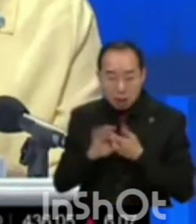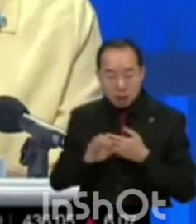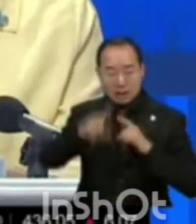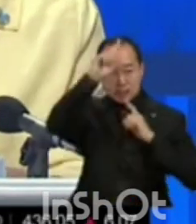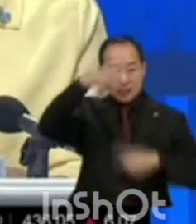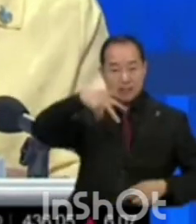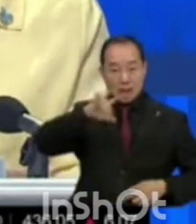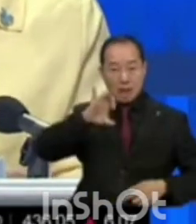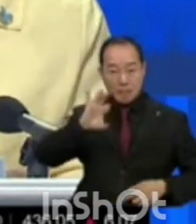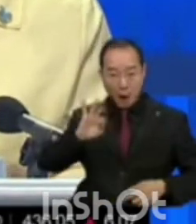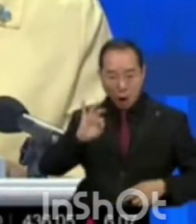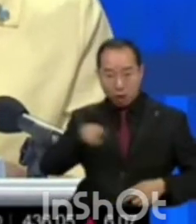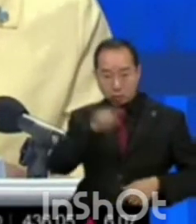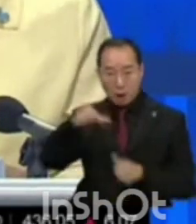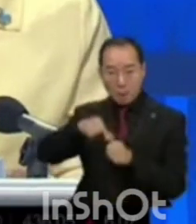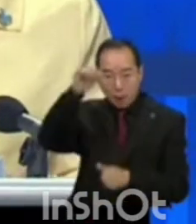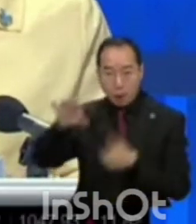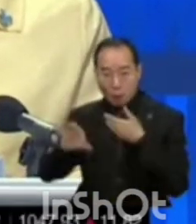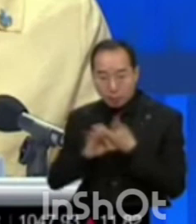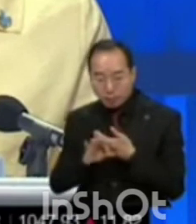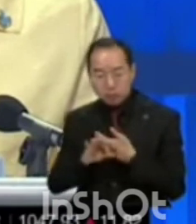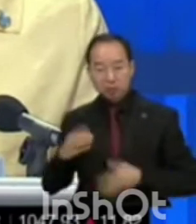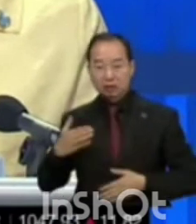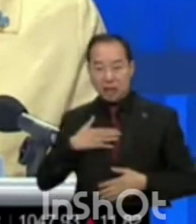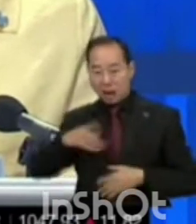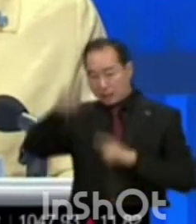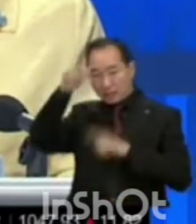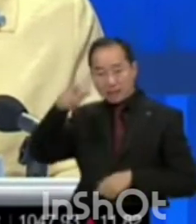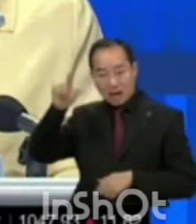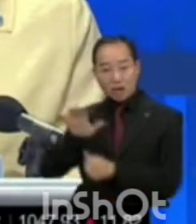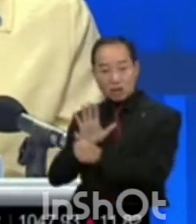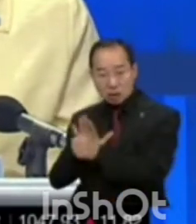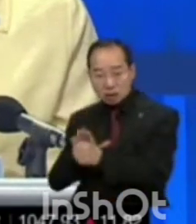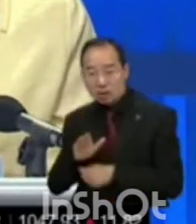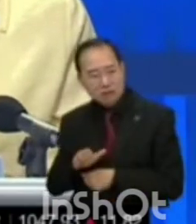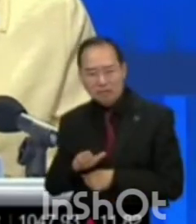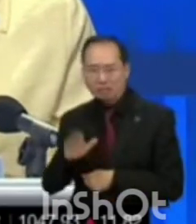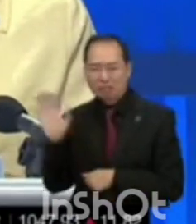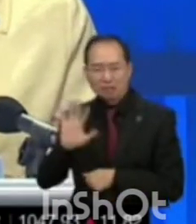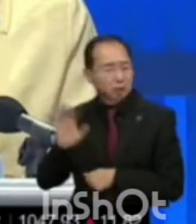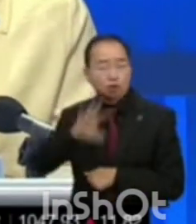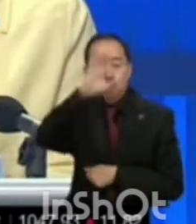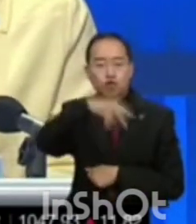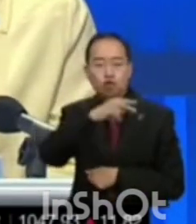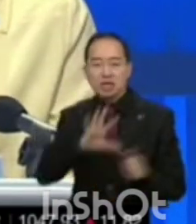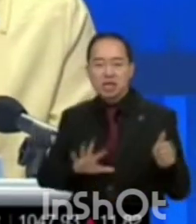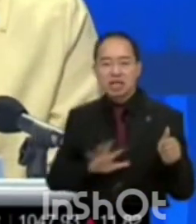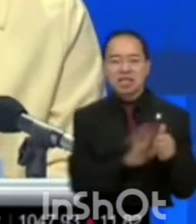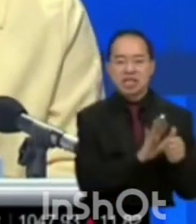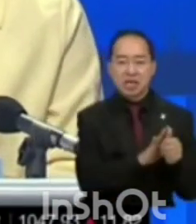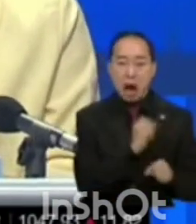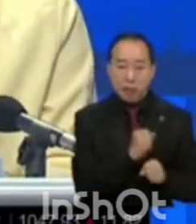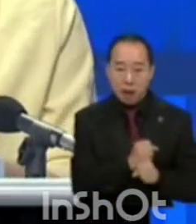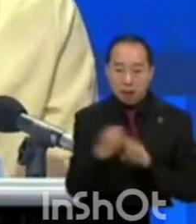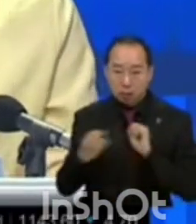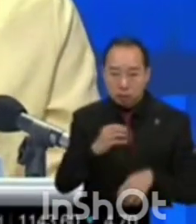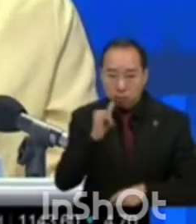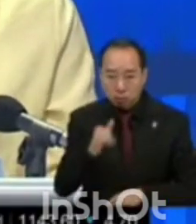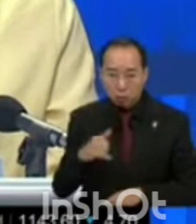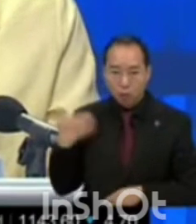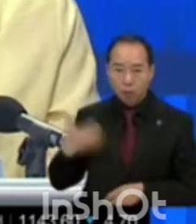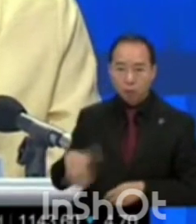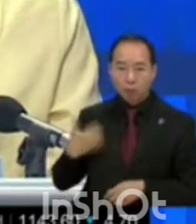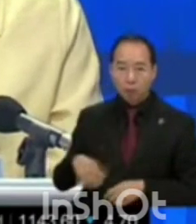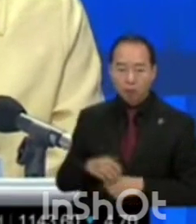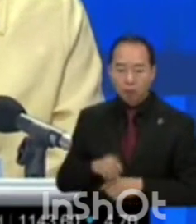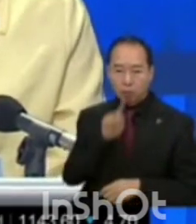합니다. 정말 충격스러웠습니다. 제가 그 이낙연 후보의 그 지지층의